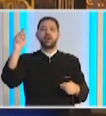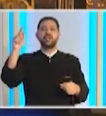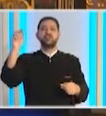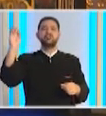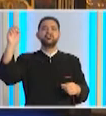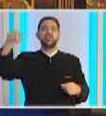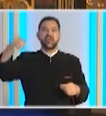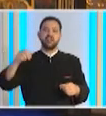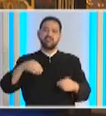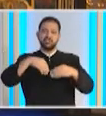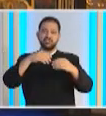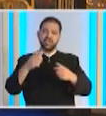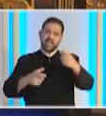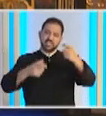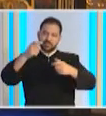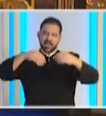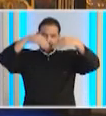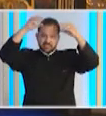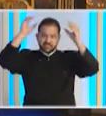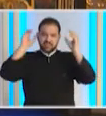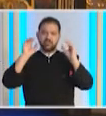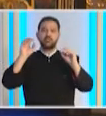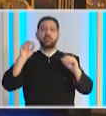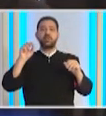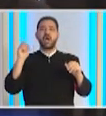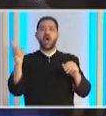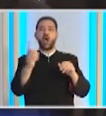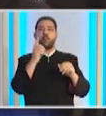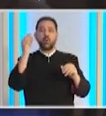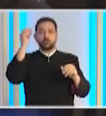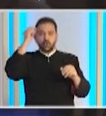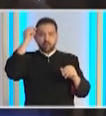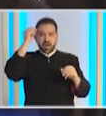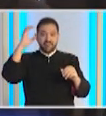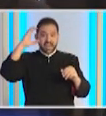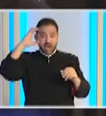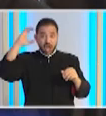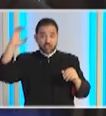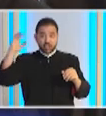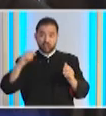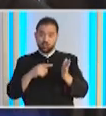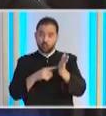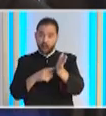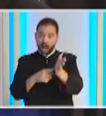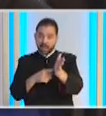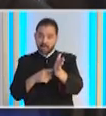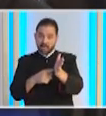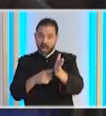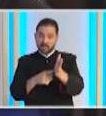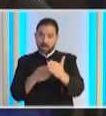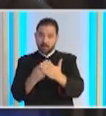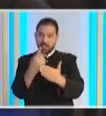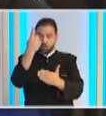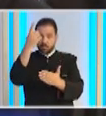Pavel, ceea ce înseamnă că creștinismul a exprimat în mod direct și oarecum în